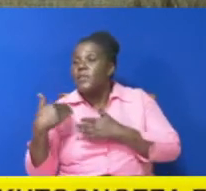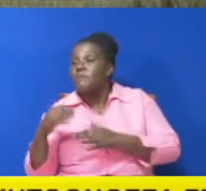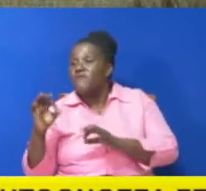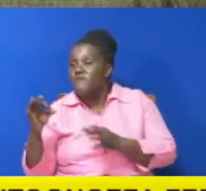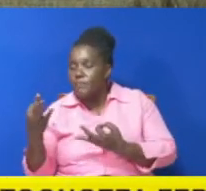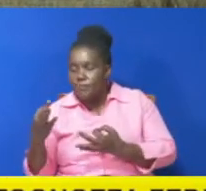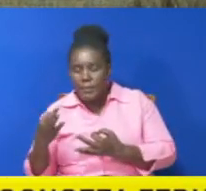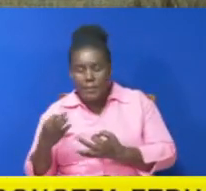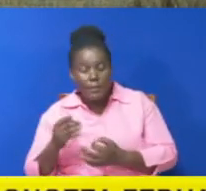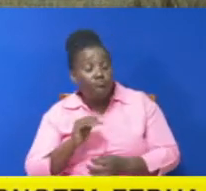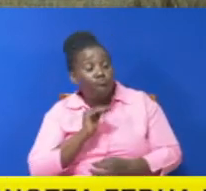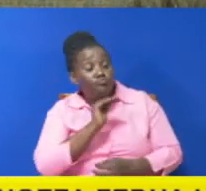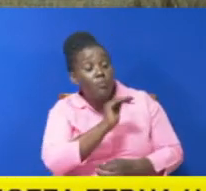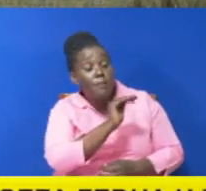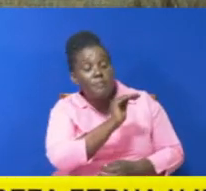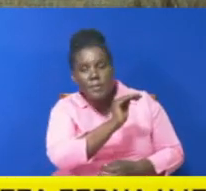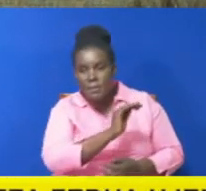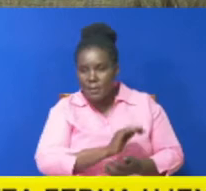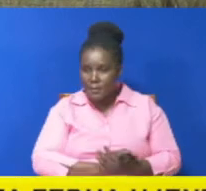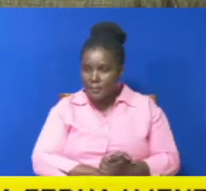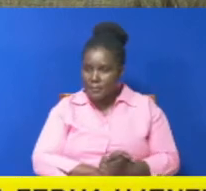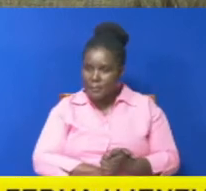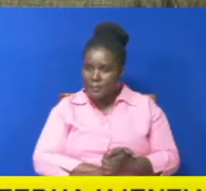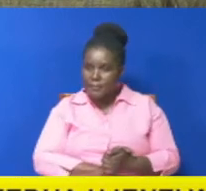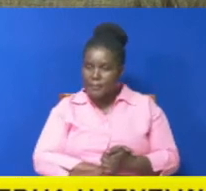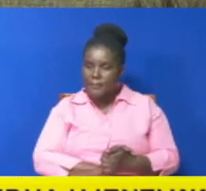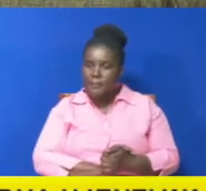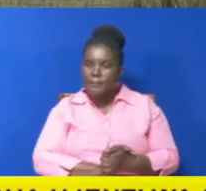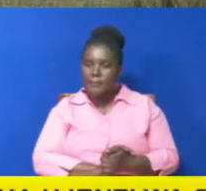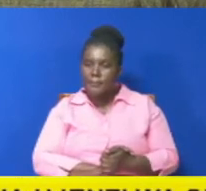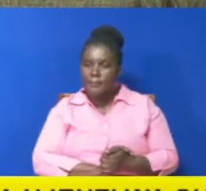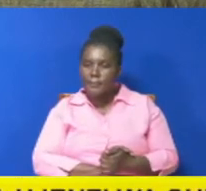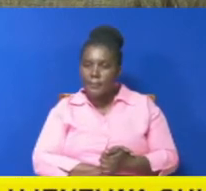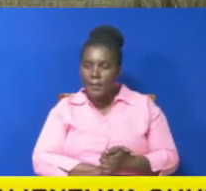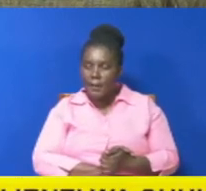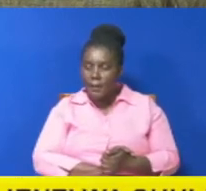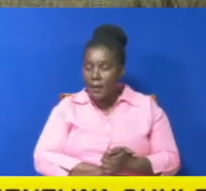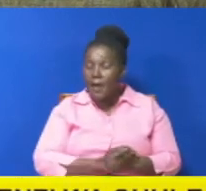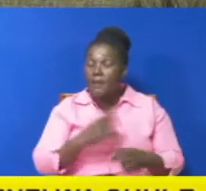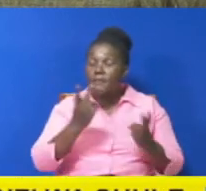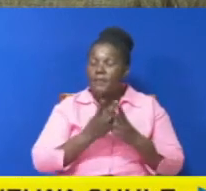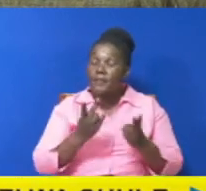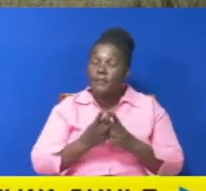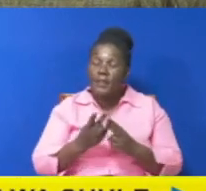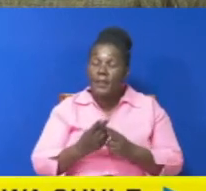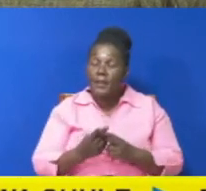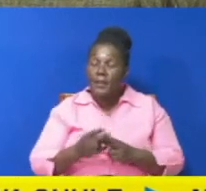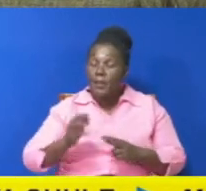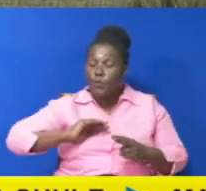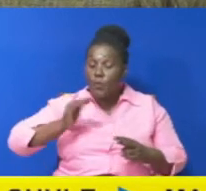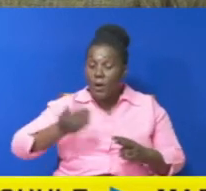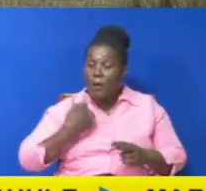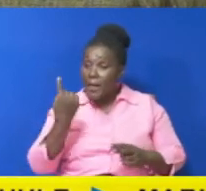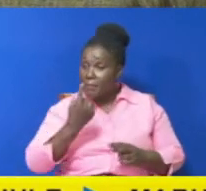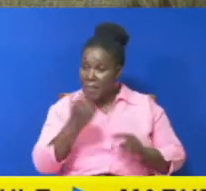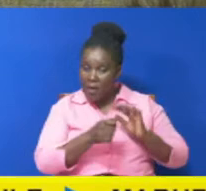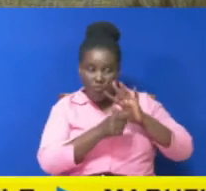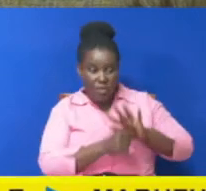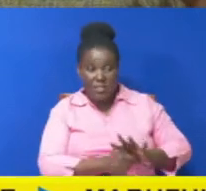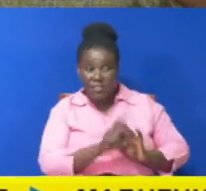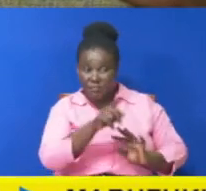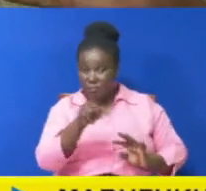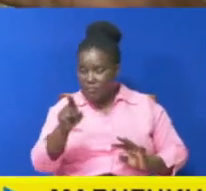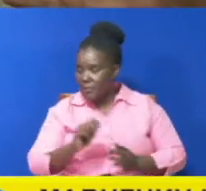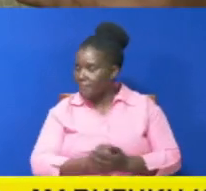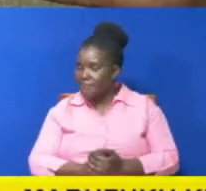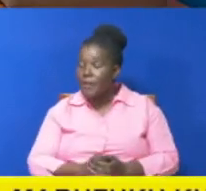familia ambazo mama au mke, sio, unajua sio wanawake tu wanaona nini, wananyanyaswa. Sometimes hadi wanaume wanapitia